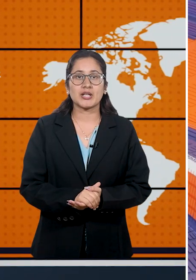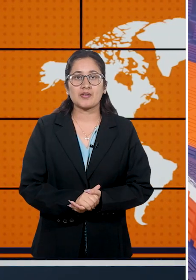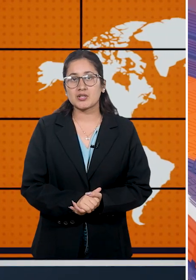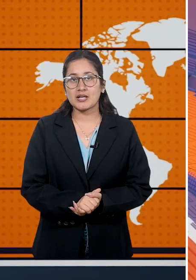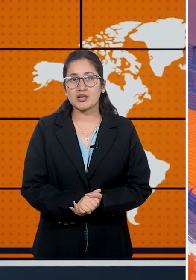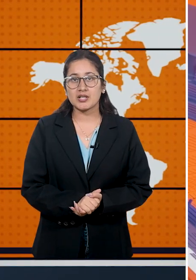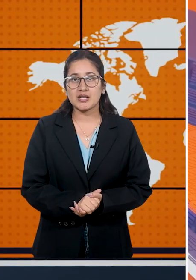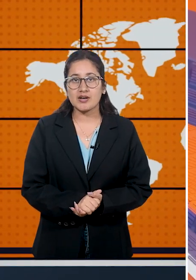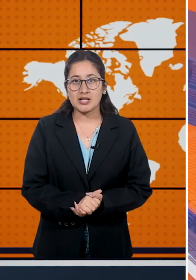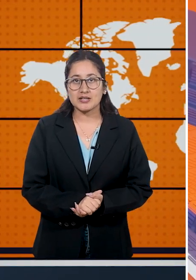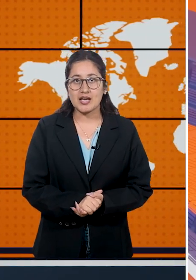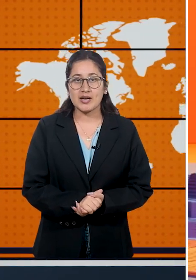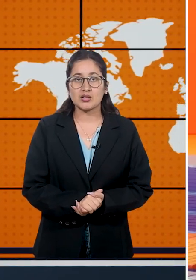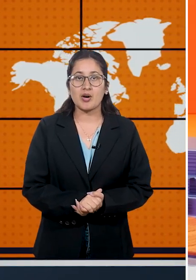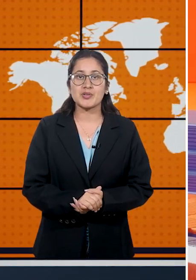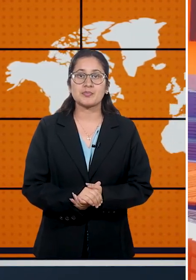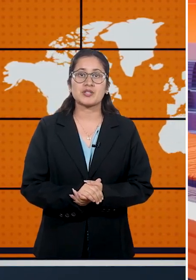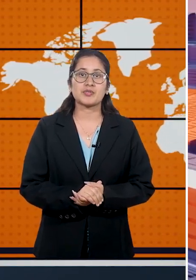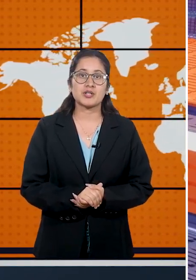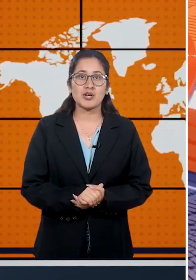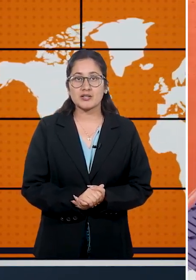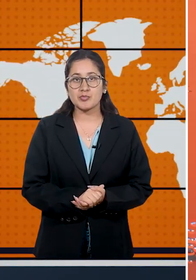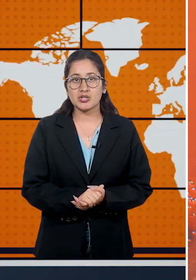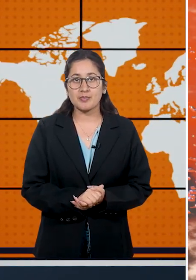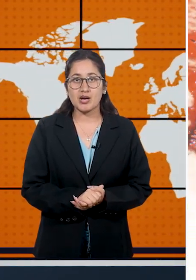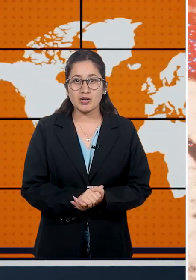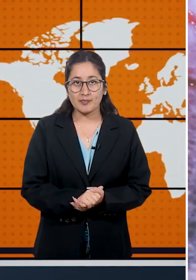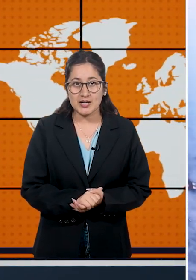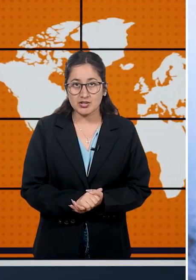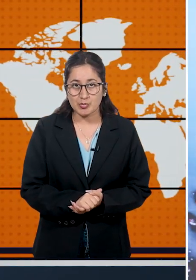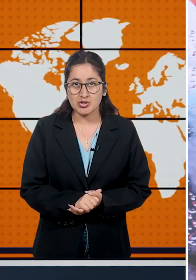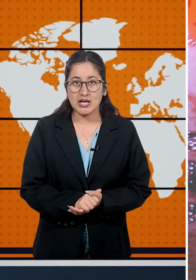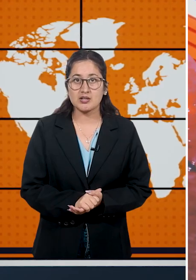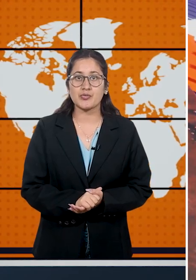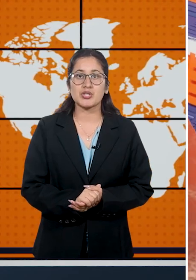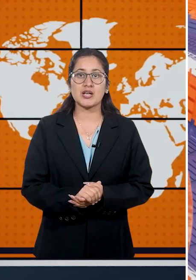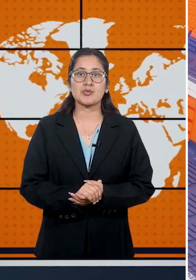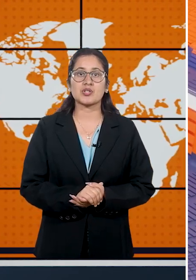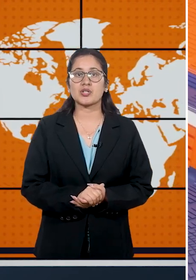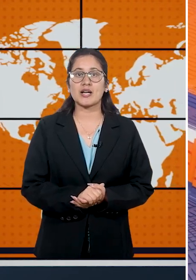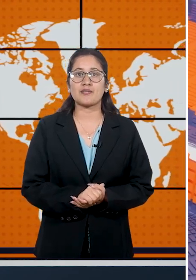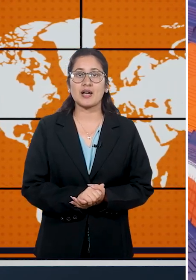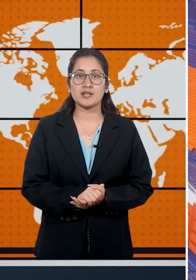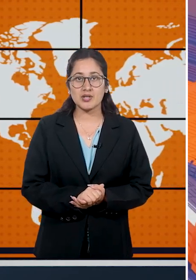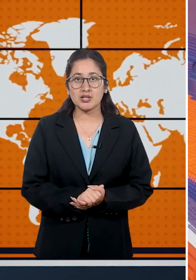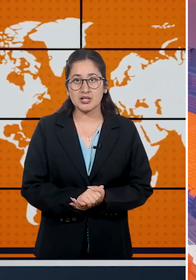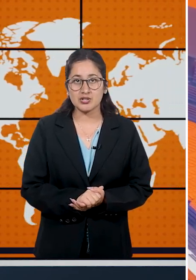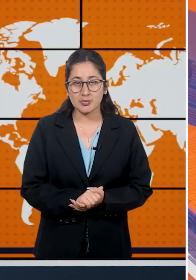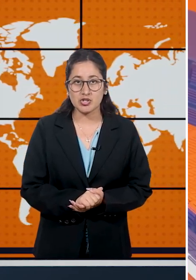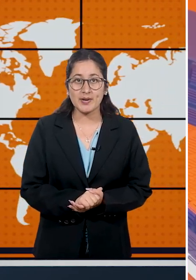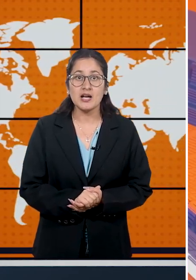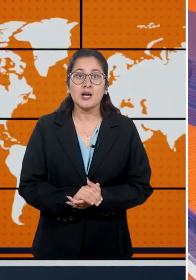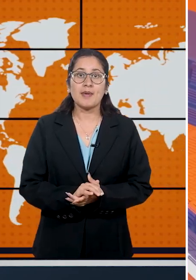काठमाडौँ उपत्यकाभित्रका नदी किनारबाट दायाँ बायाँ थप 20 मिटरभित्र नयाँ संरचना बनाउन नपाइने सर्वोच्च अदालतको फैसला विरुद्ध सरकार फ्याकेट निवेदन